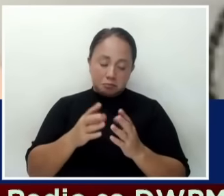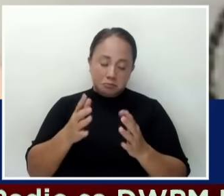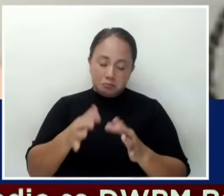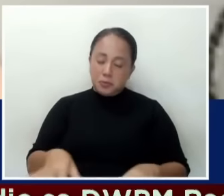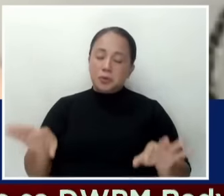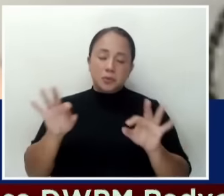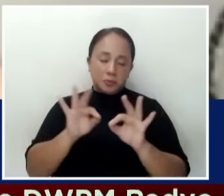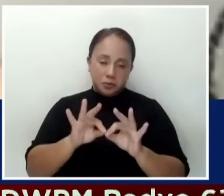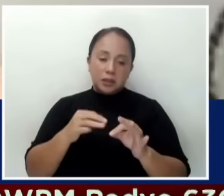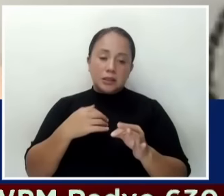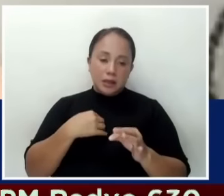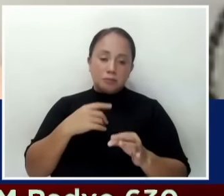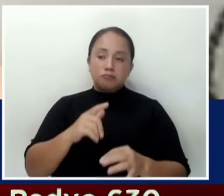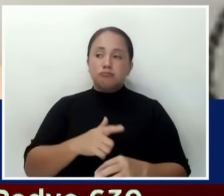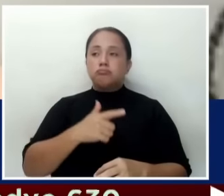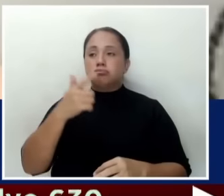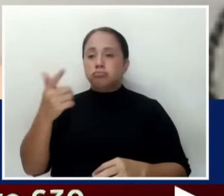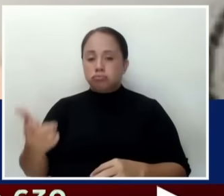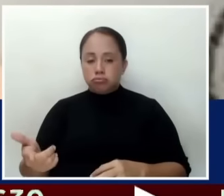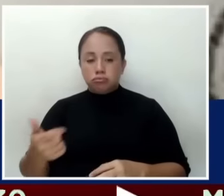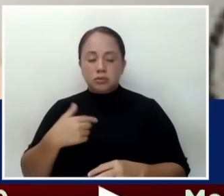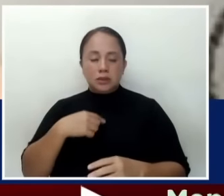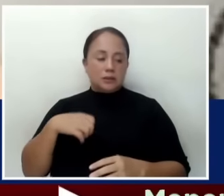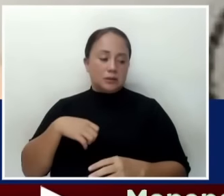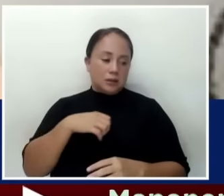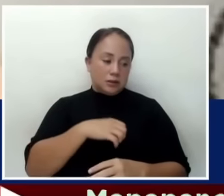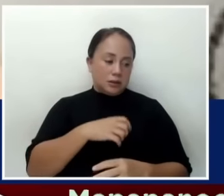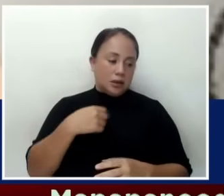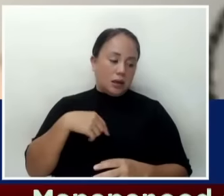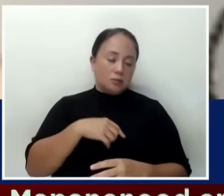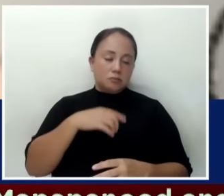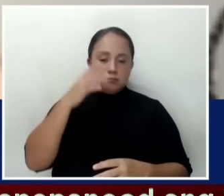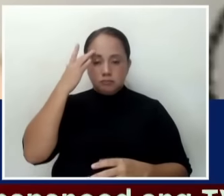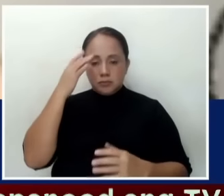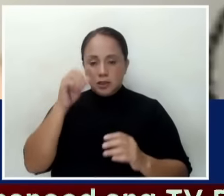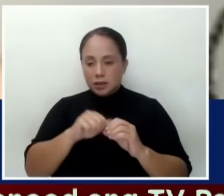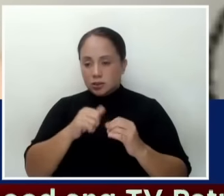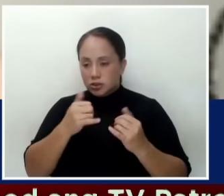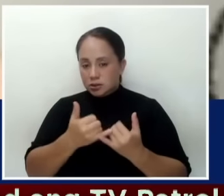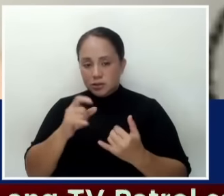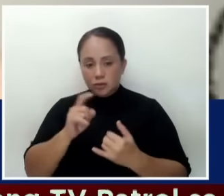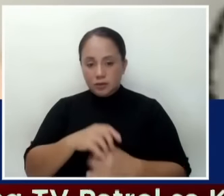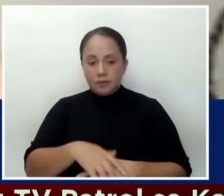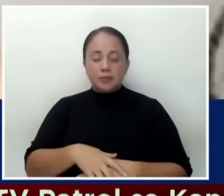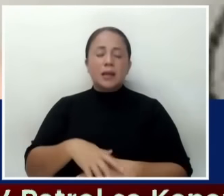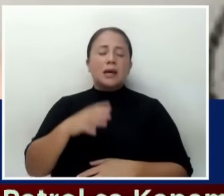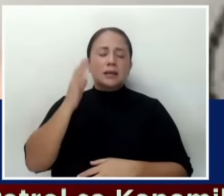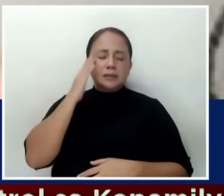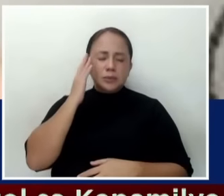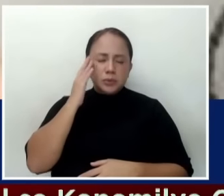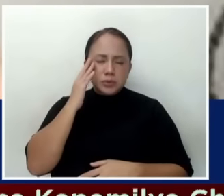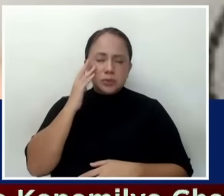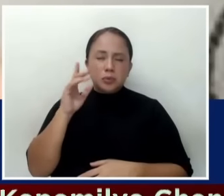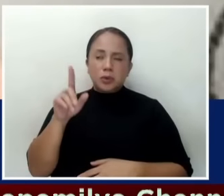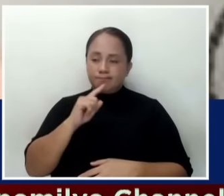way nag-handover na kami sa executive at sa ating intelligence agencies na alamin itong mga